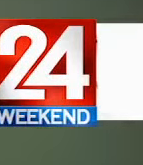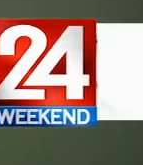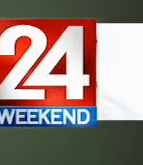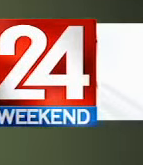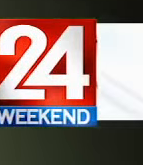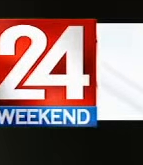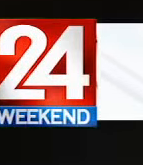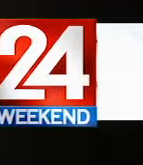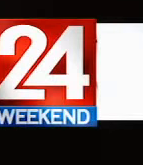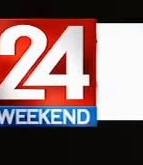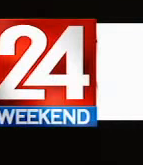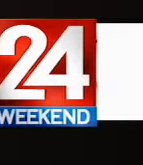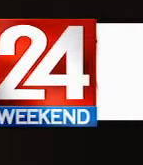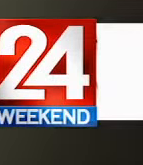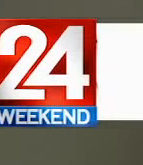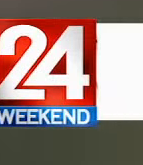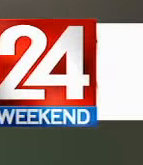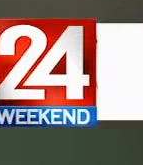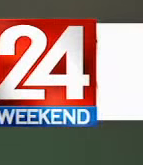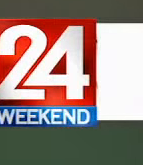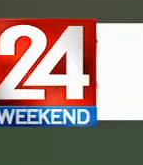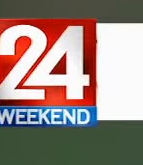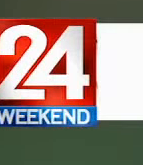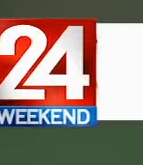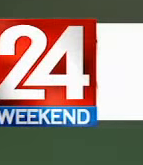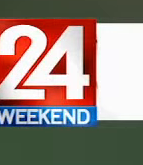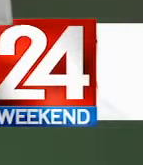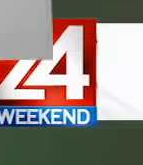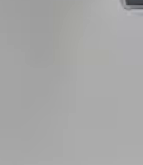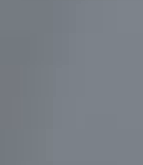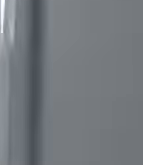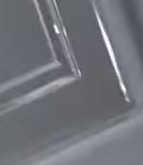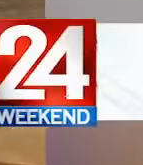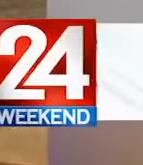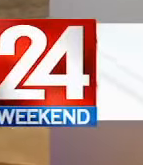rider, sugatan matapos tamaan ng bala.